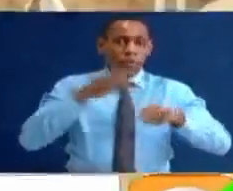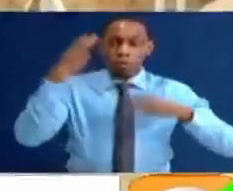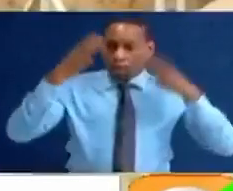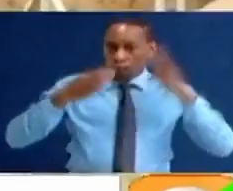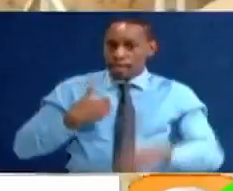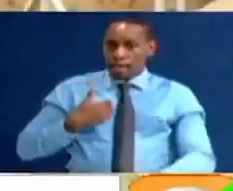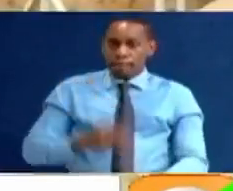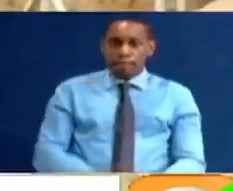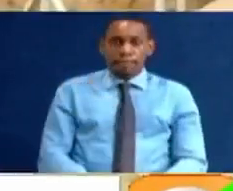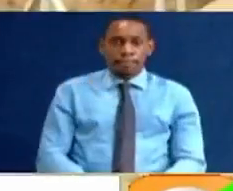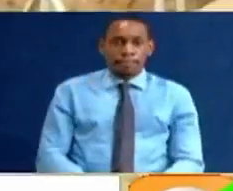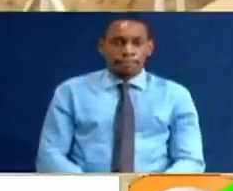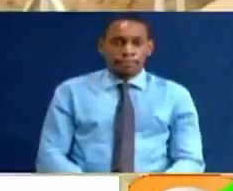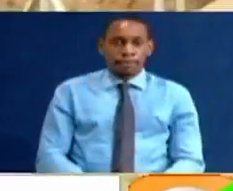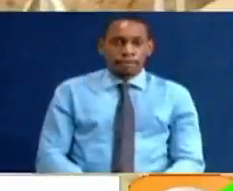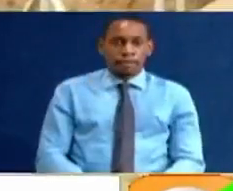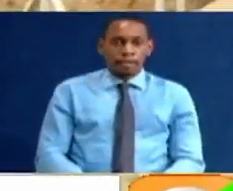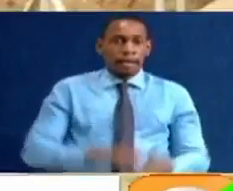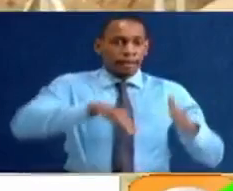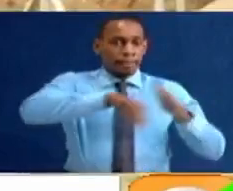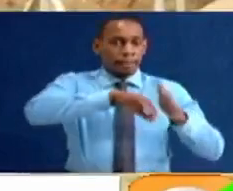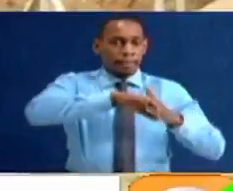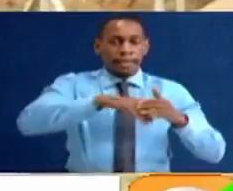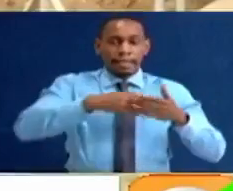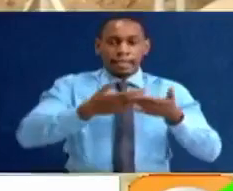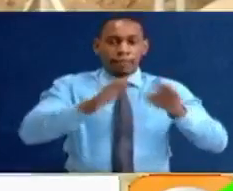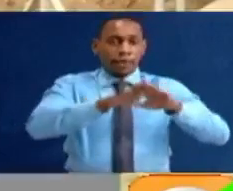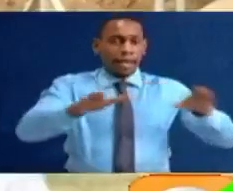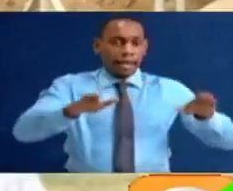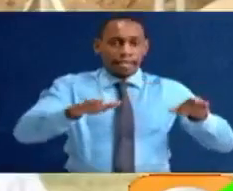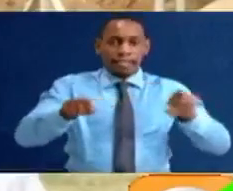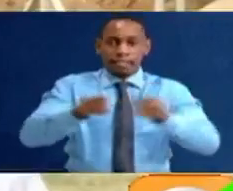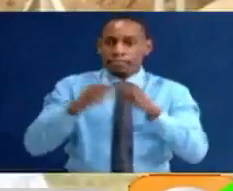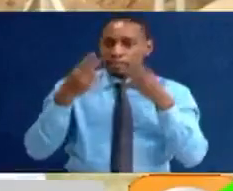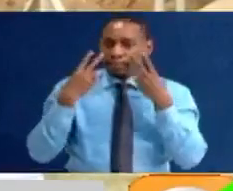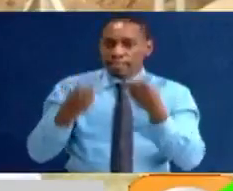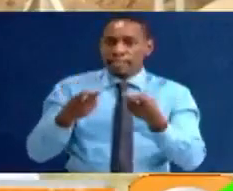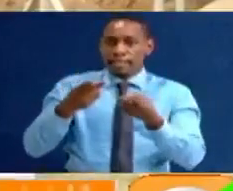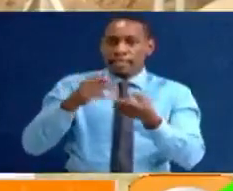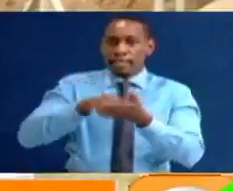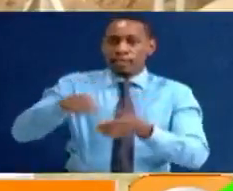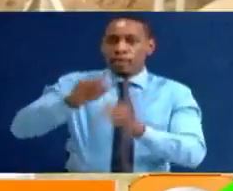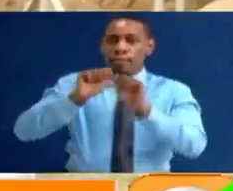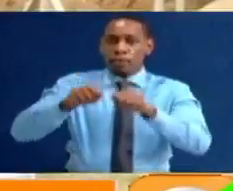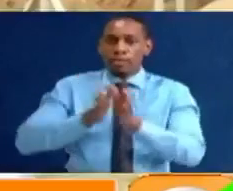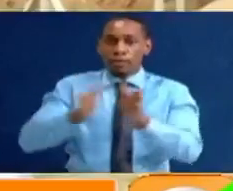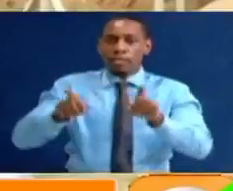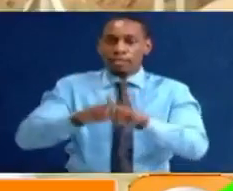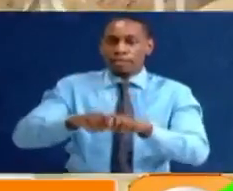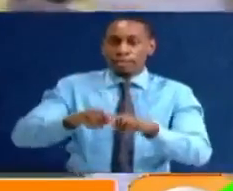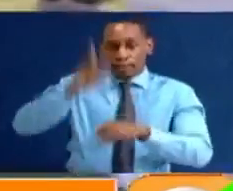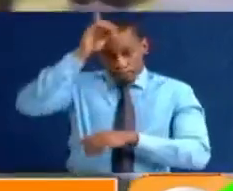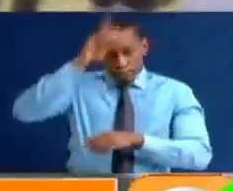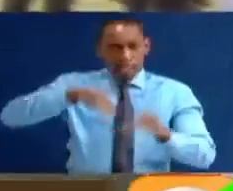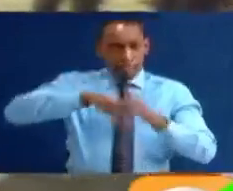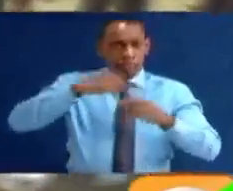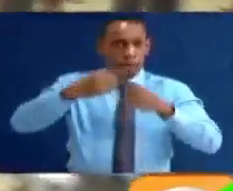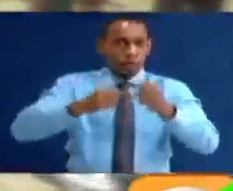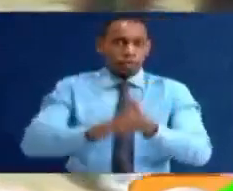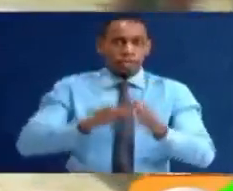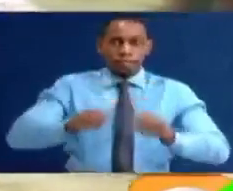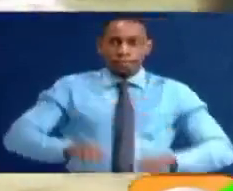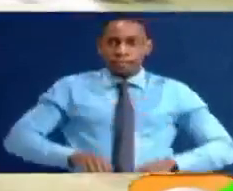corona. Mombasa ukienda mpira zinachezwa viwanja vyote. Huyo tasi tumeona ni wakati pia tuweze kufungua sababu mpira mashinani zinachezwa.